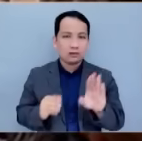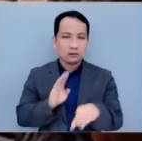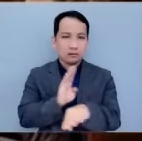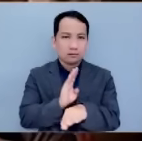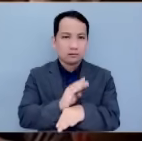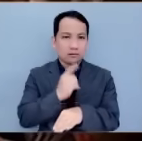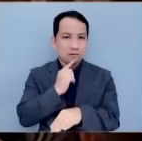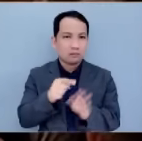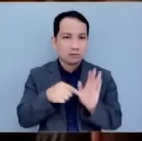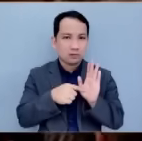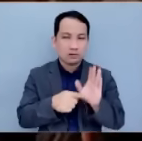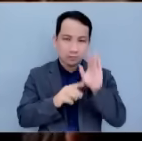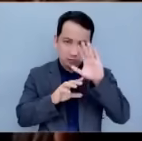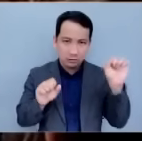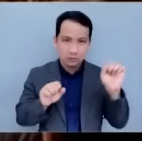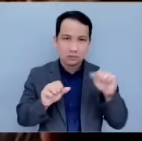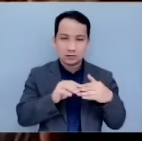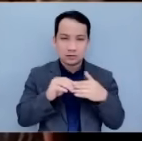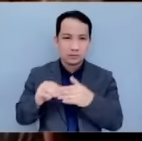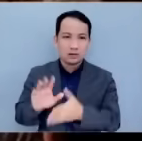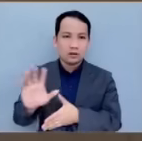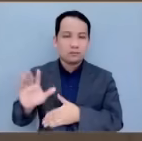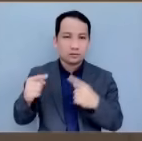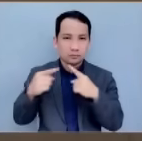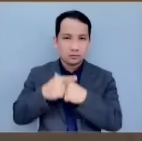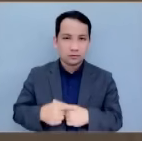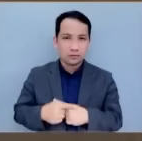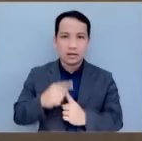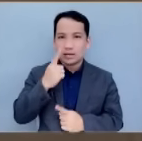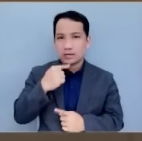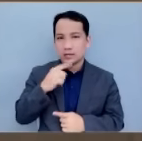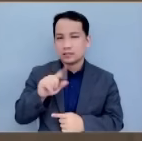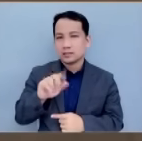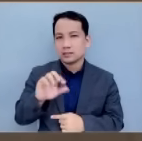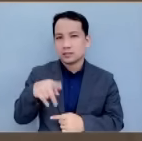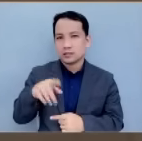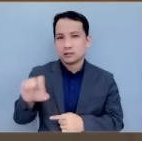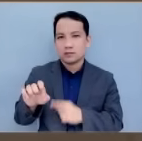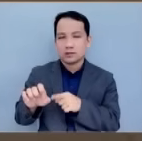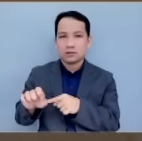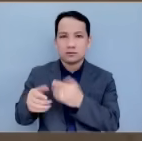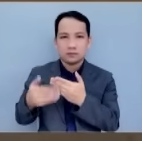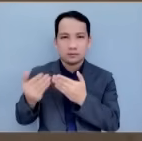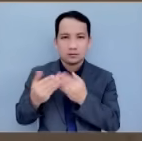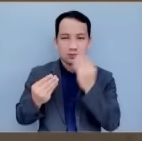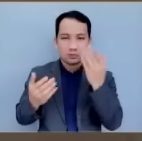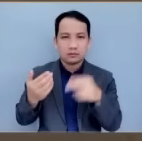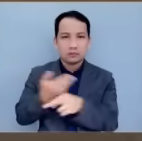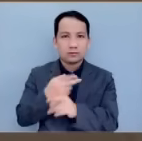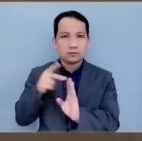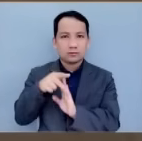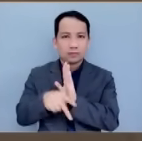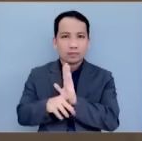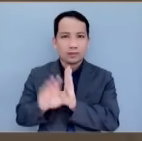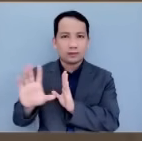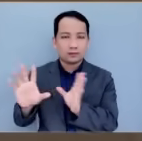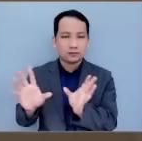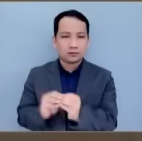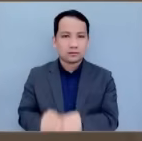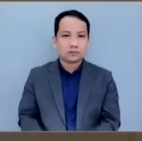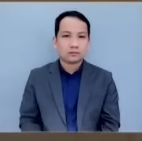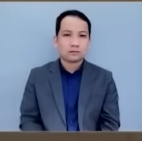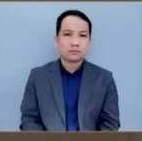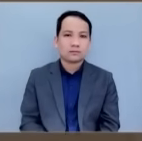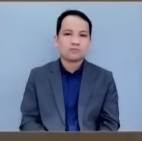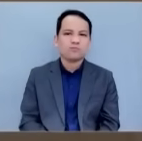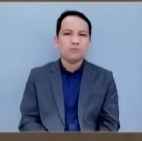ng Pangulo ang mga hakbang contra red tape tulad ng pagpapasimple ng mga regulasyon sa mga negosyo. We prioritize the ease